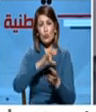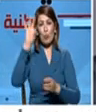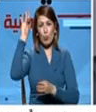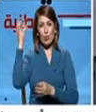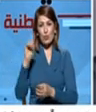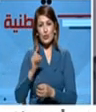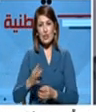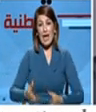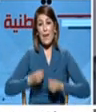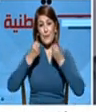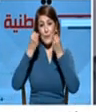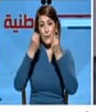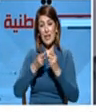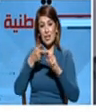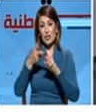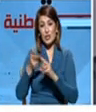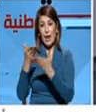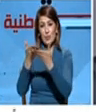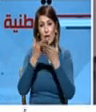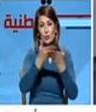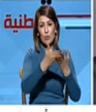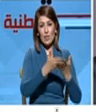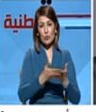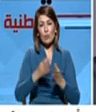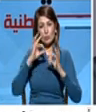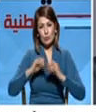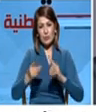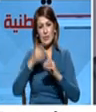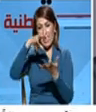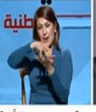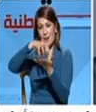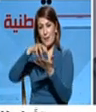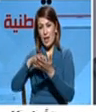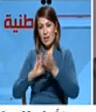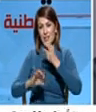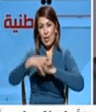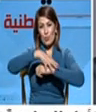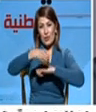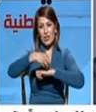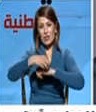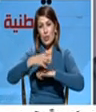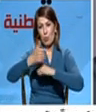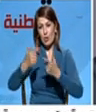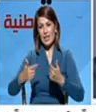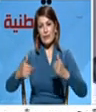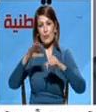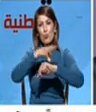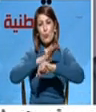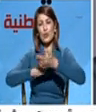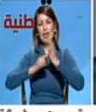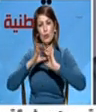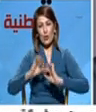اه تعاون مكاتب البريد بالتعاون ال ال المراكز التوزيع والادارات الجهويه كيف كيف مؤسسات